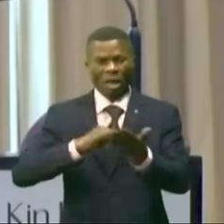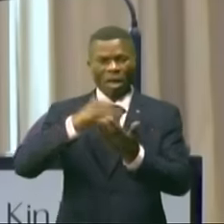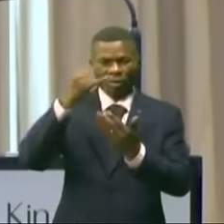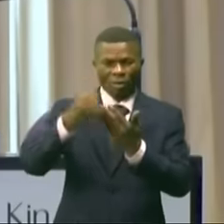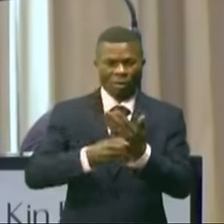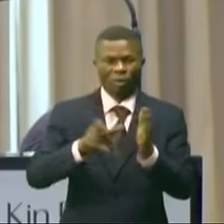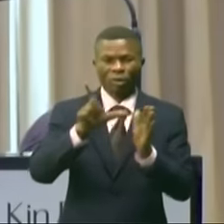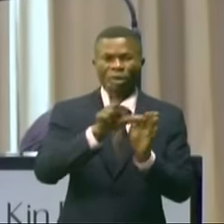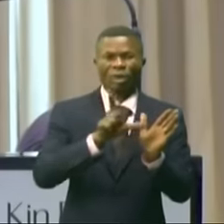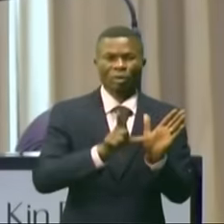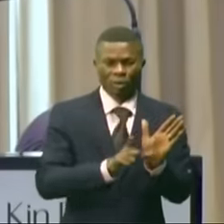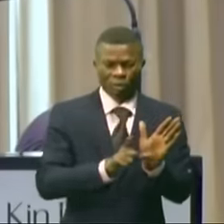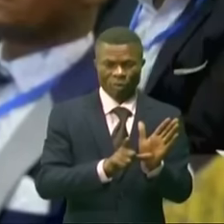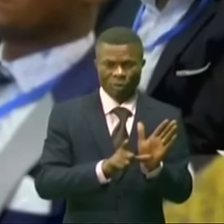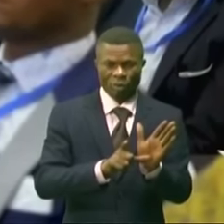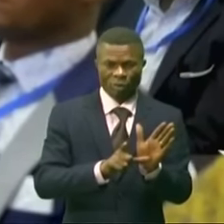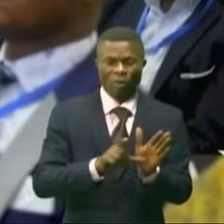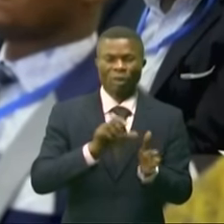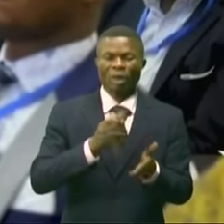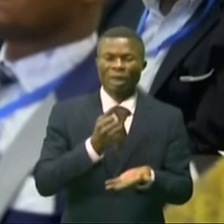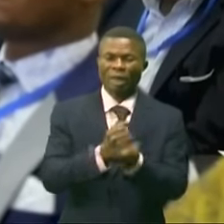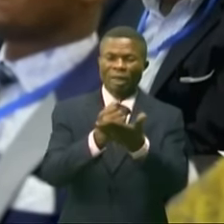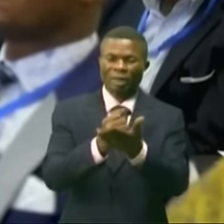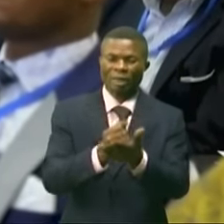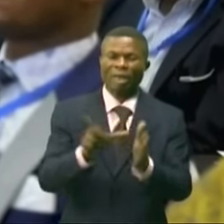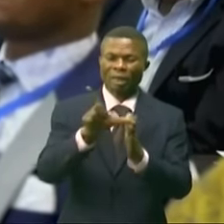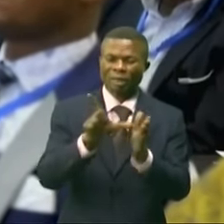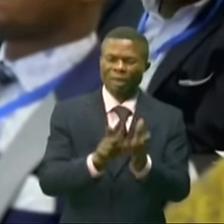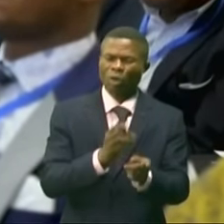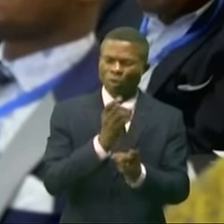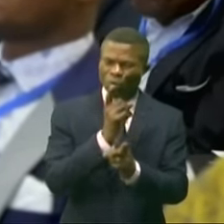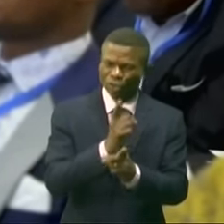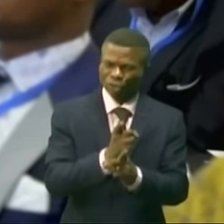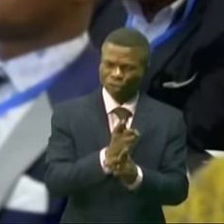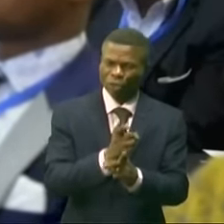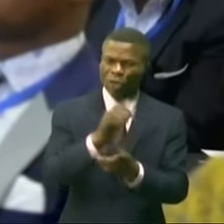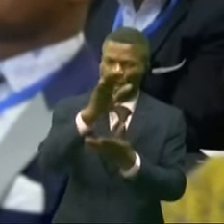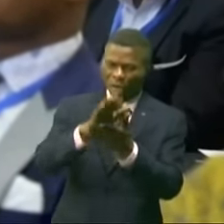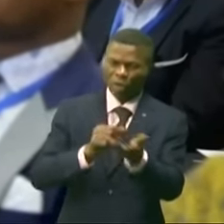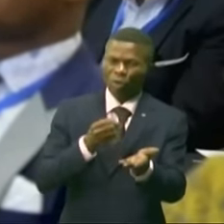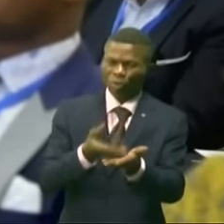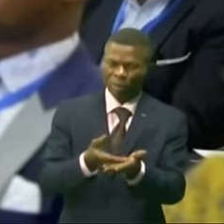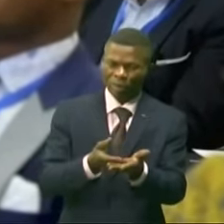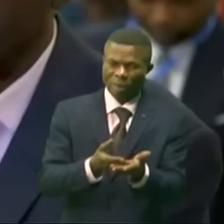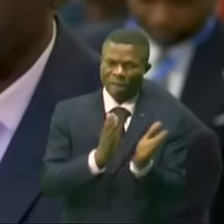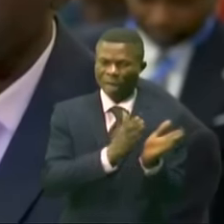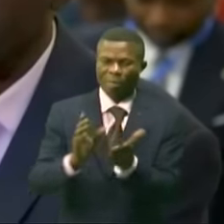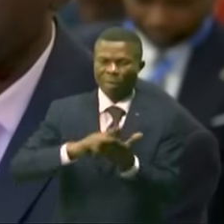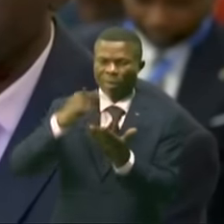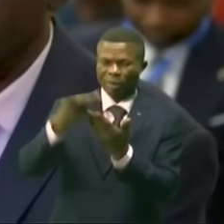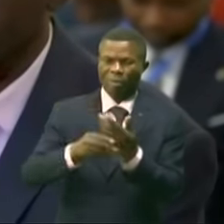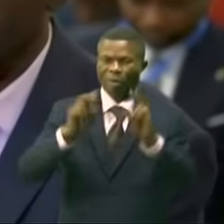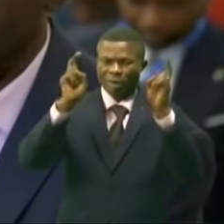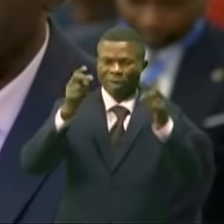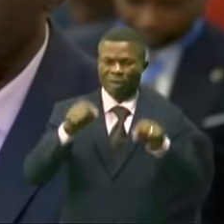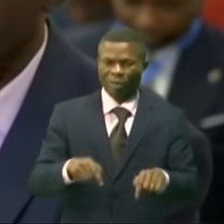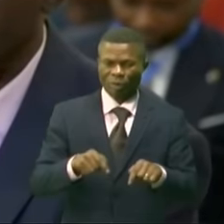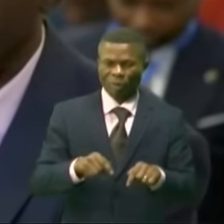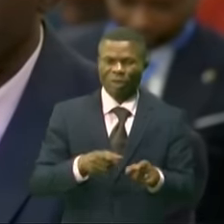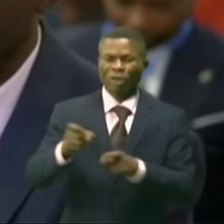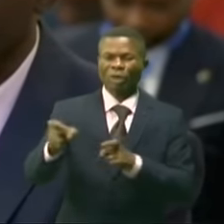loi devant servir de cadres légal de référence pour la planification urbaine ainsi que la gestion des